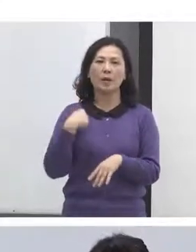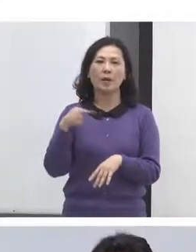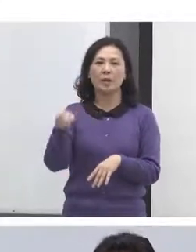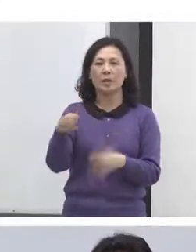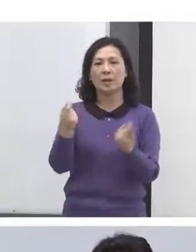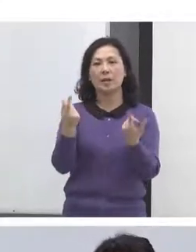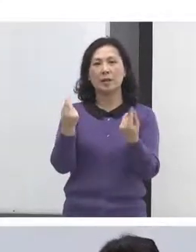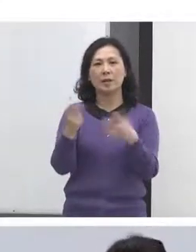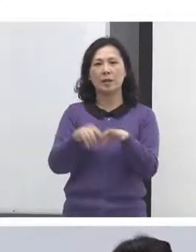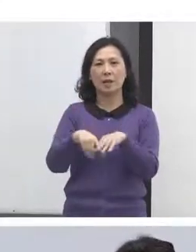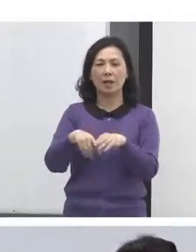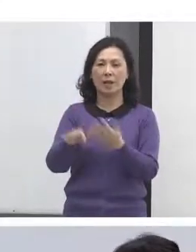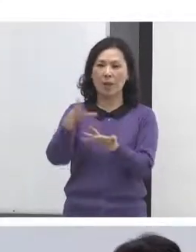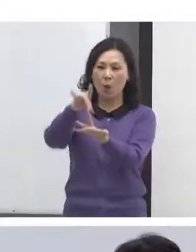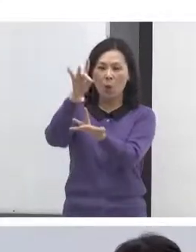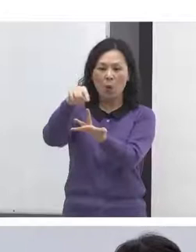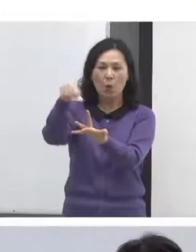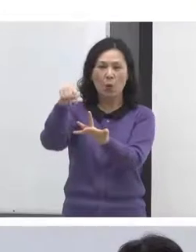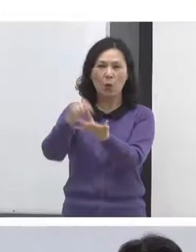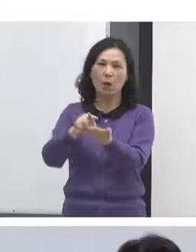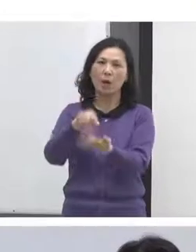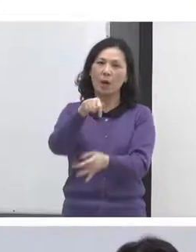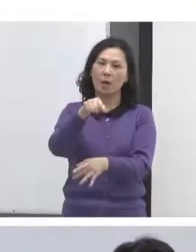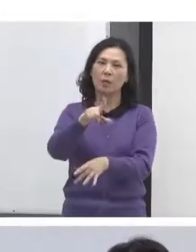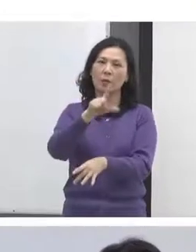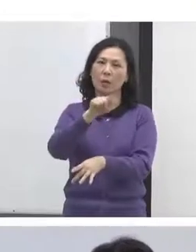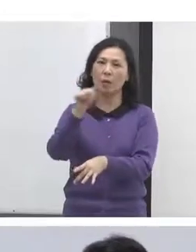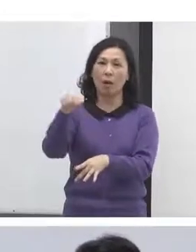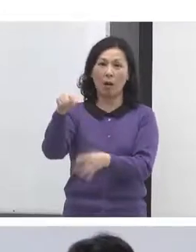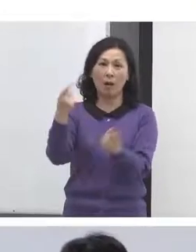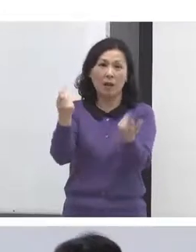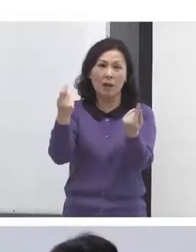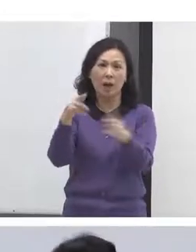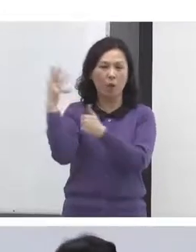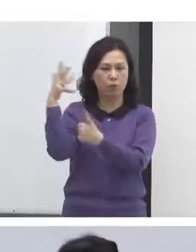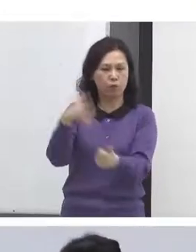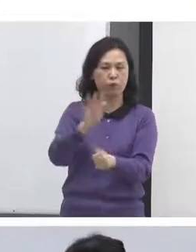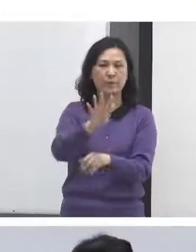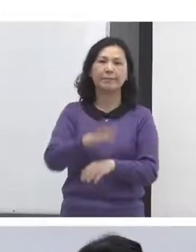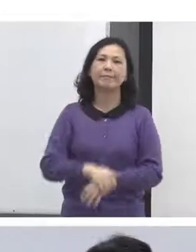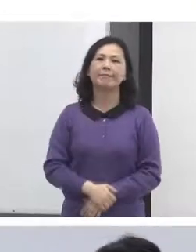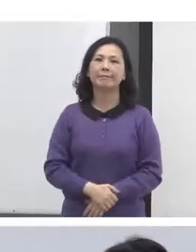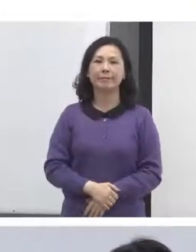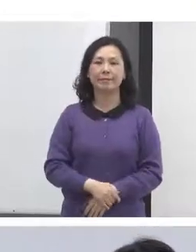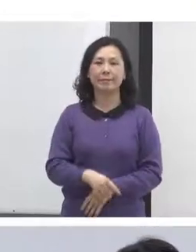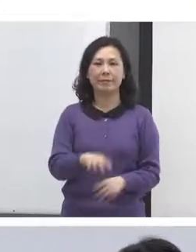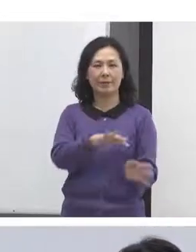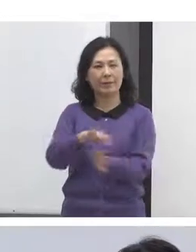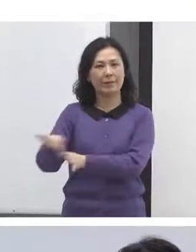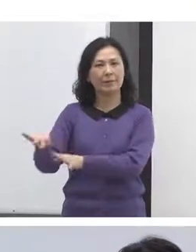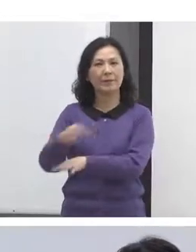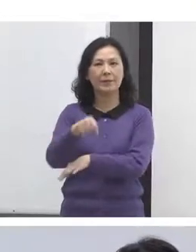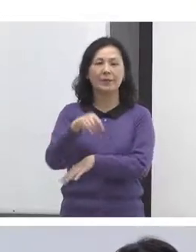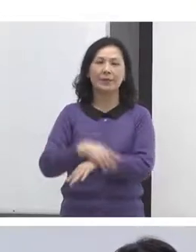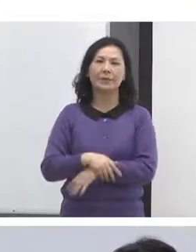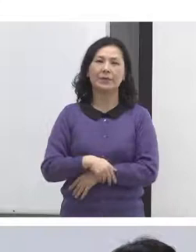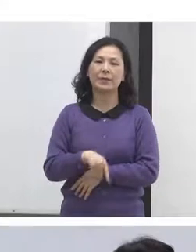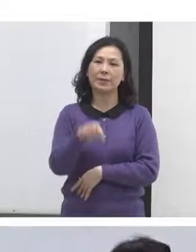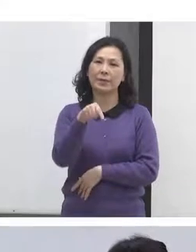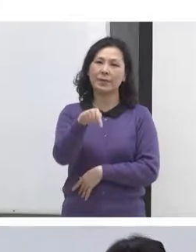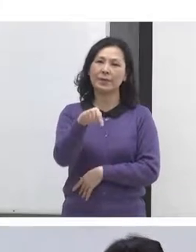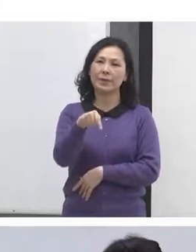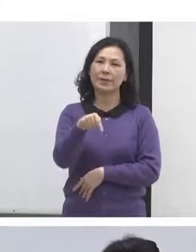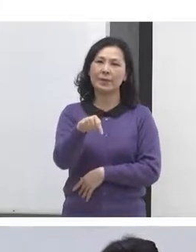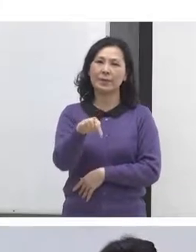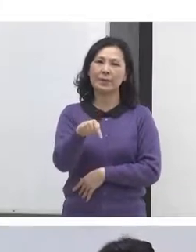选 license， 对不对？那个其实是有这样一脉相承的关联。那第二个是要讲就是 heteromation， 它是一种主